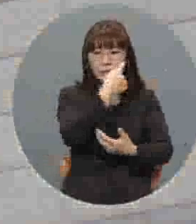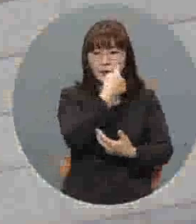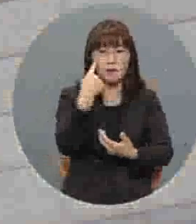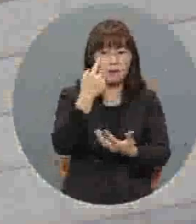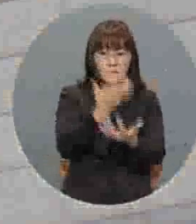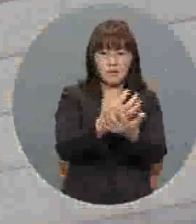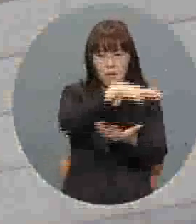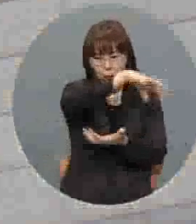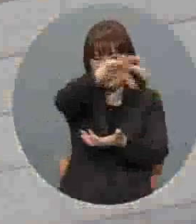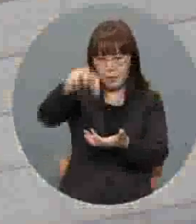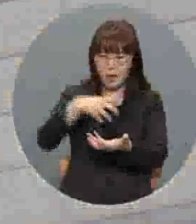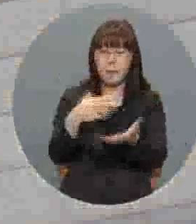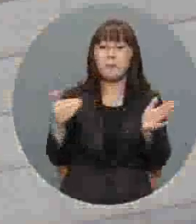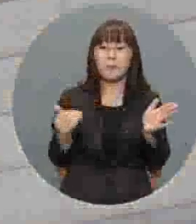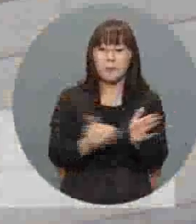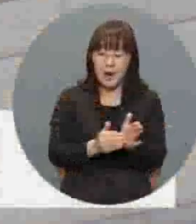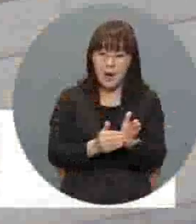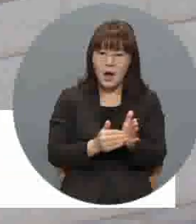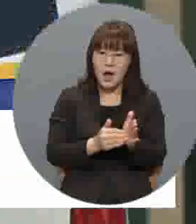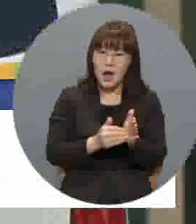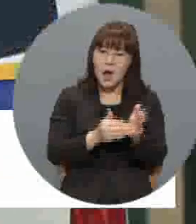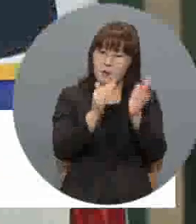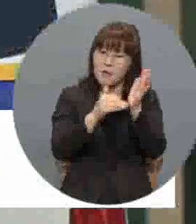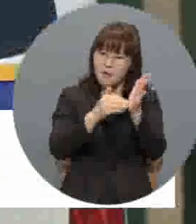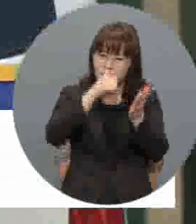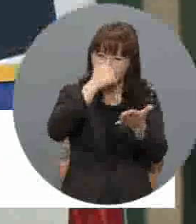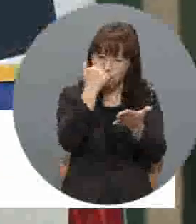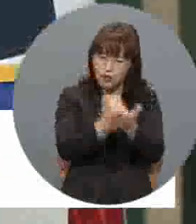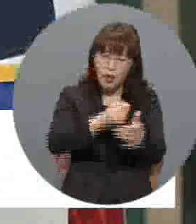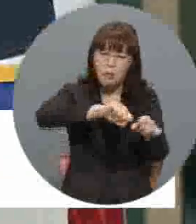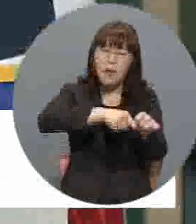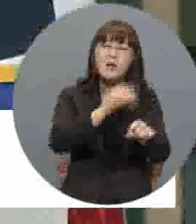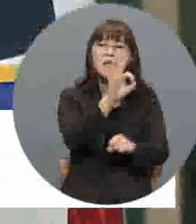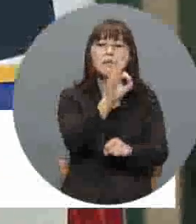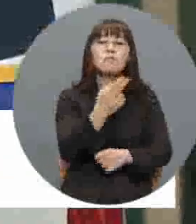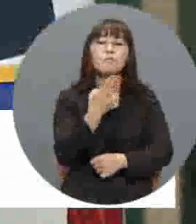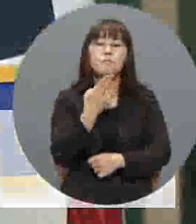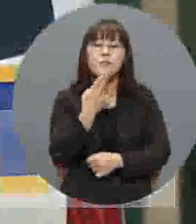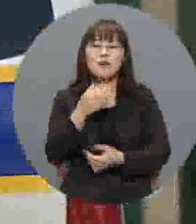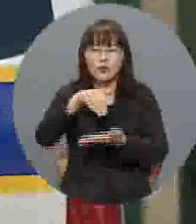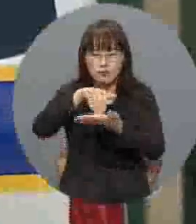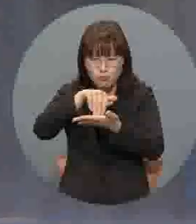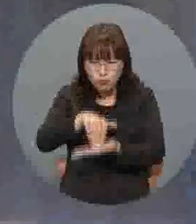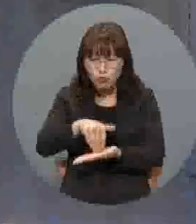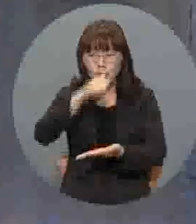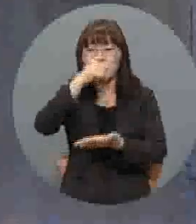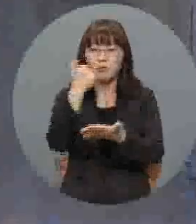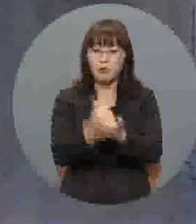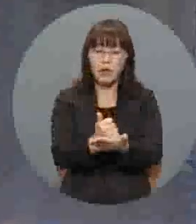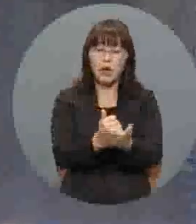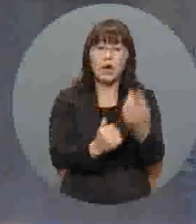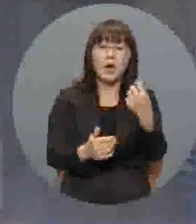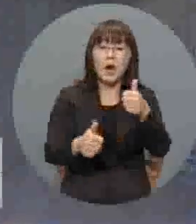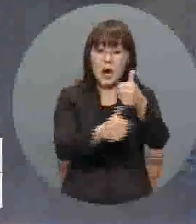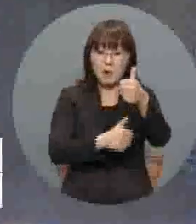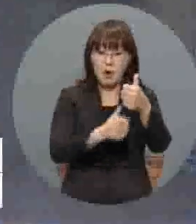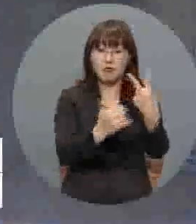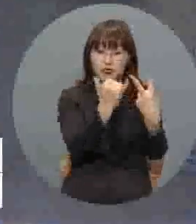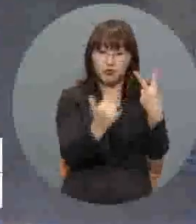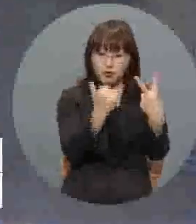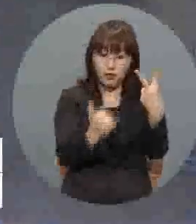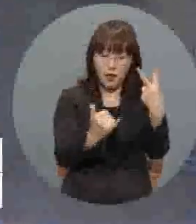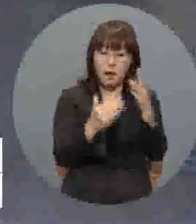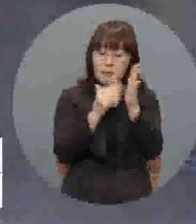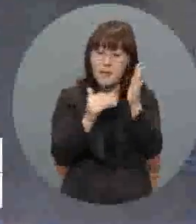알려졌습니다. 공무상 비밀 누설은 벌금형이 없는 중한 범죄입니다. 수사라인에 있던 고위 간부 2명이 공무상